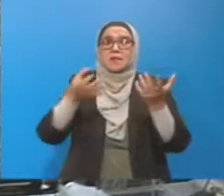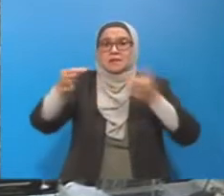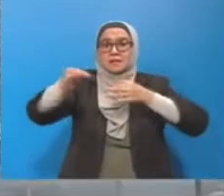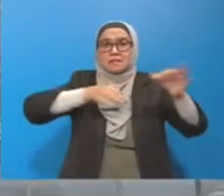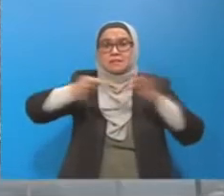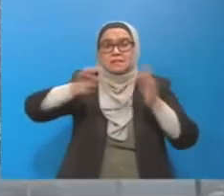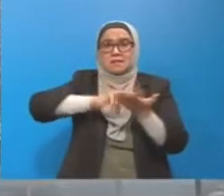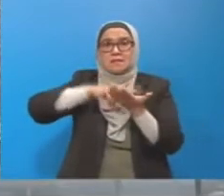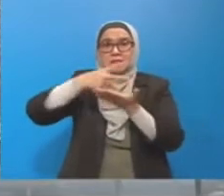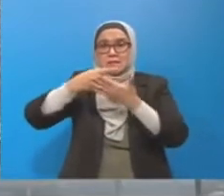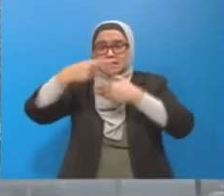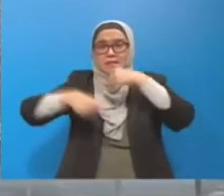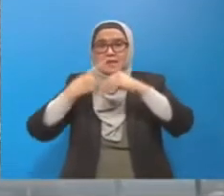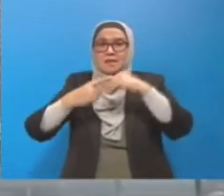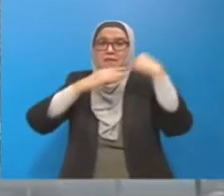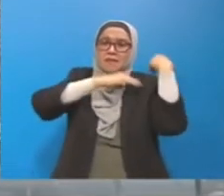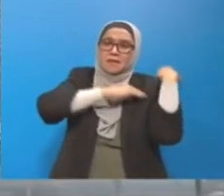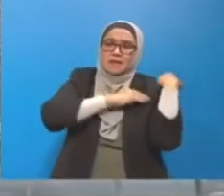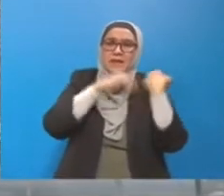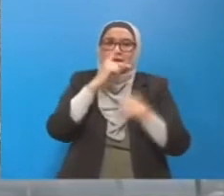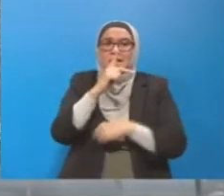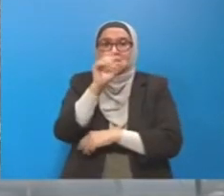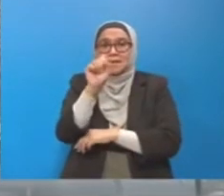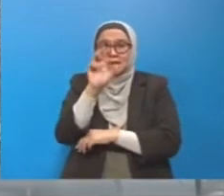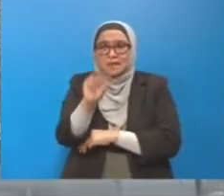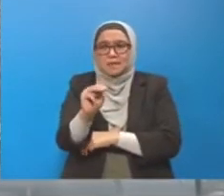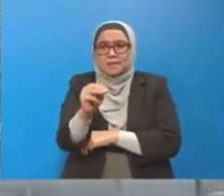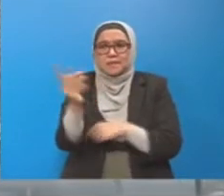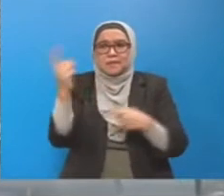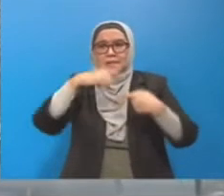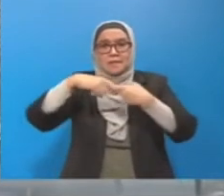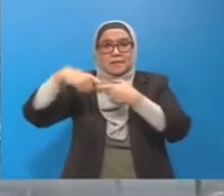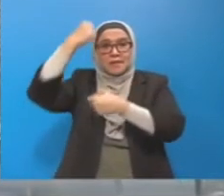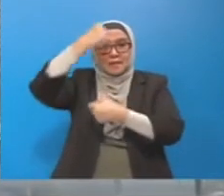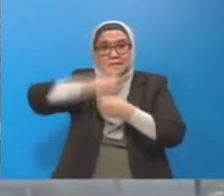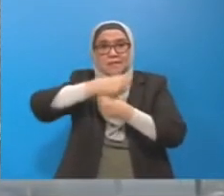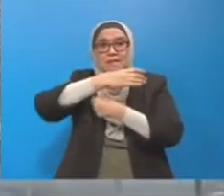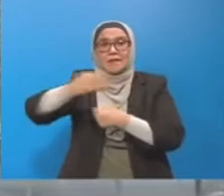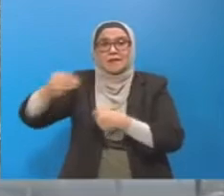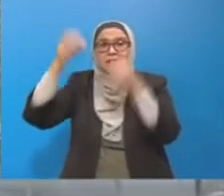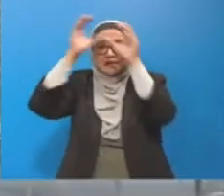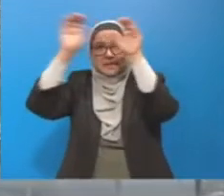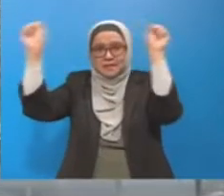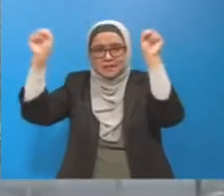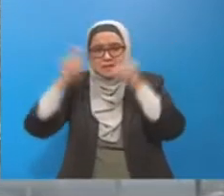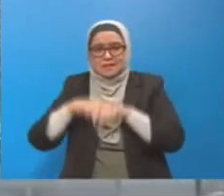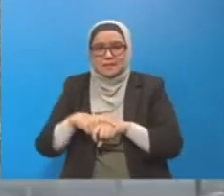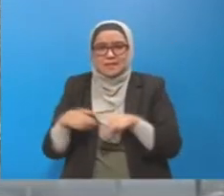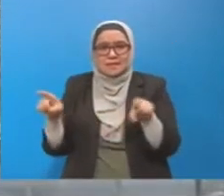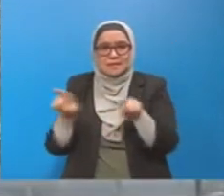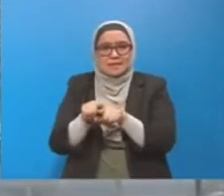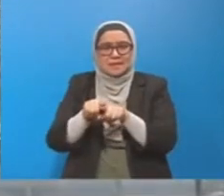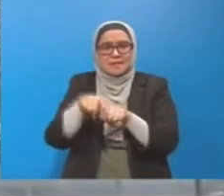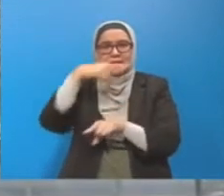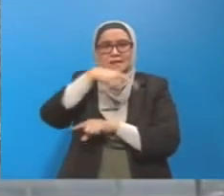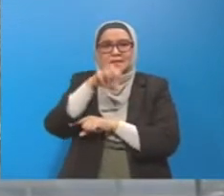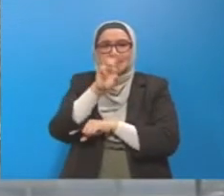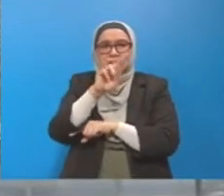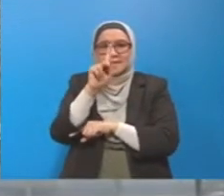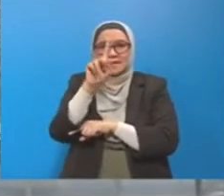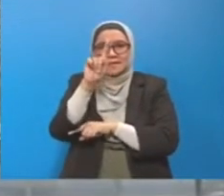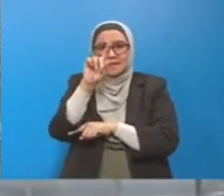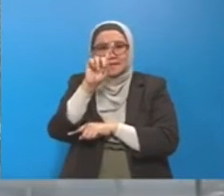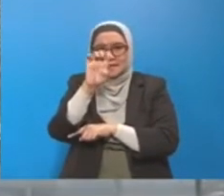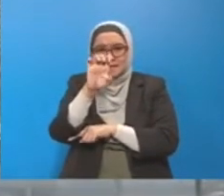tanggungjawab Kementerian semua manusia yaitu berkaitan bekerja dan juga majikan sepertimana keselamatan sosial contohnya